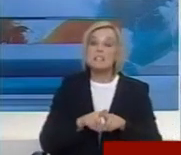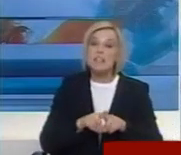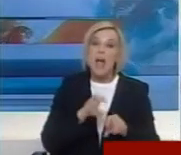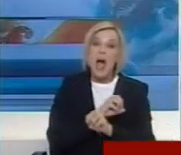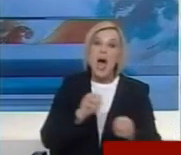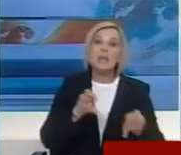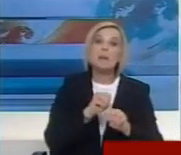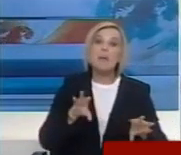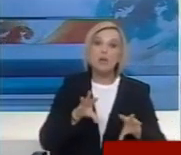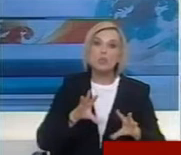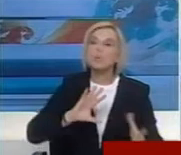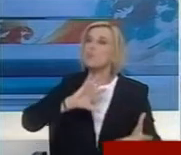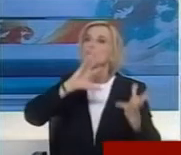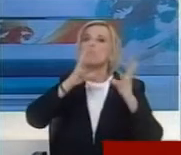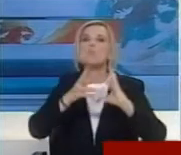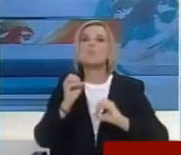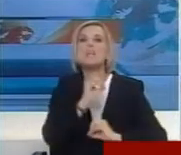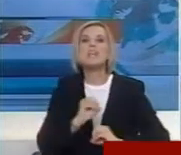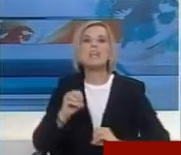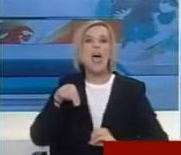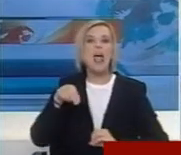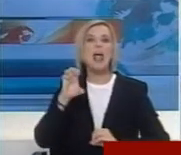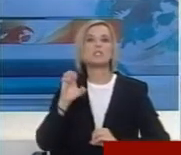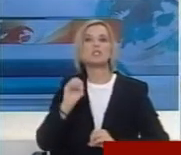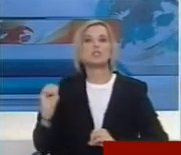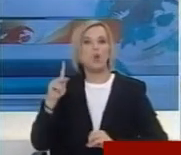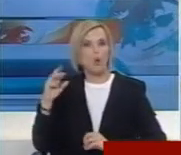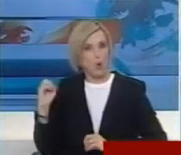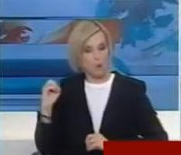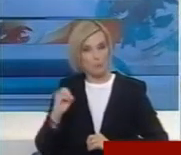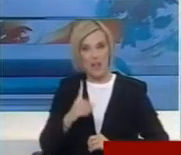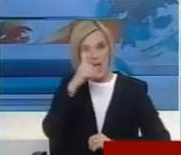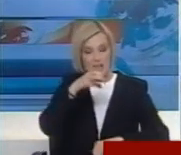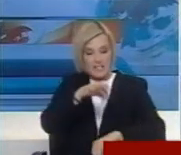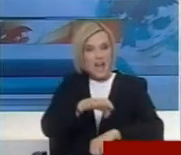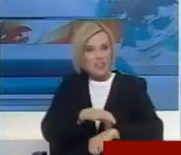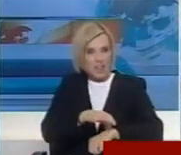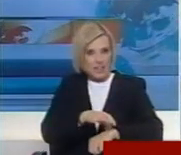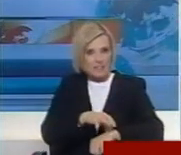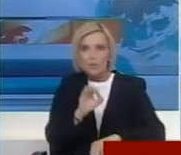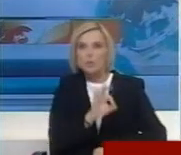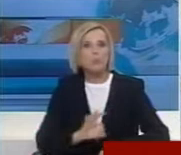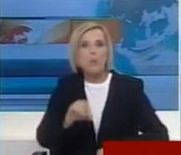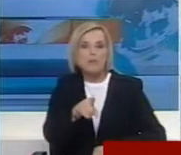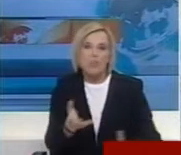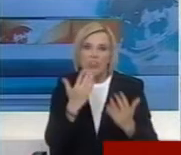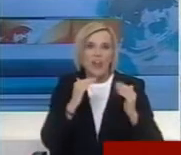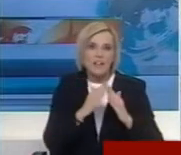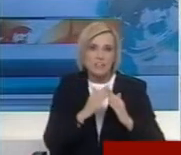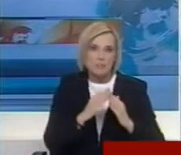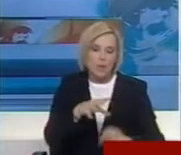Νήσων, για έναν ασθενή με λίμωξη από το νέο κορονοϊό, ο οποίος διέμενε σε δομή αστέγων που φιλοξενούσε 130